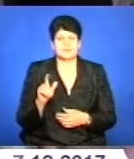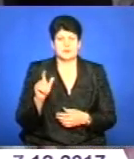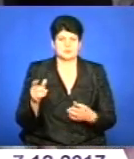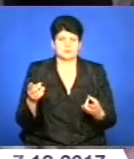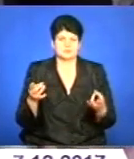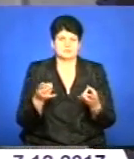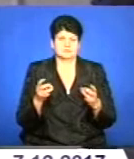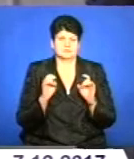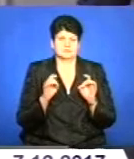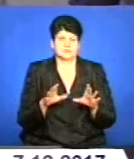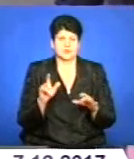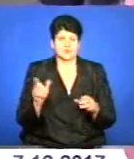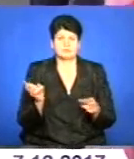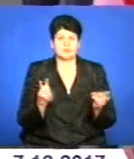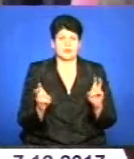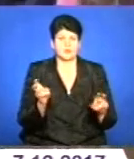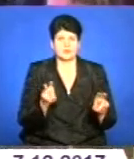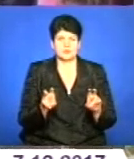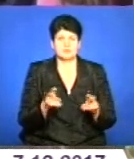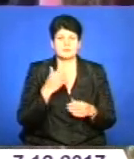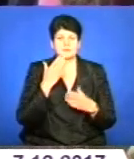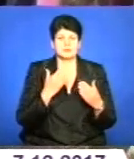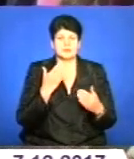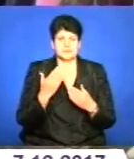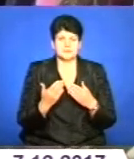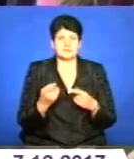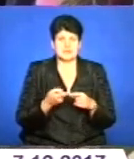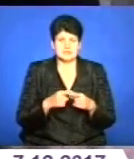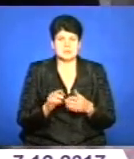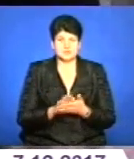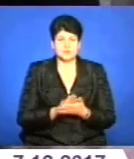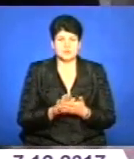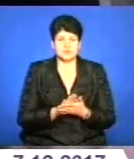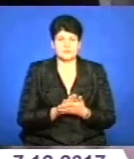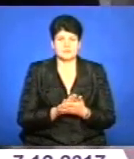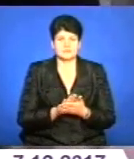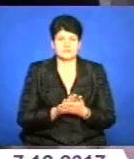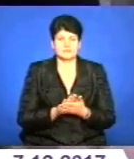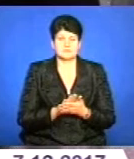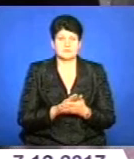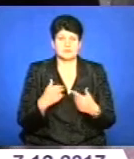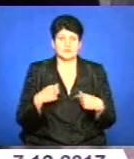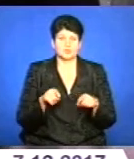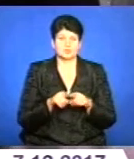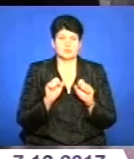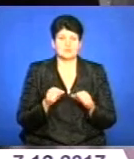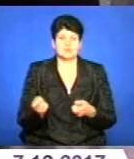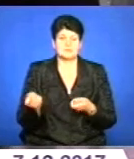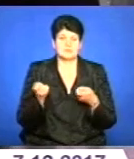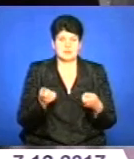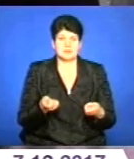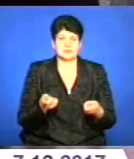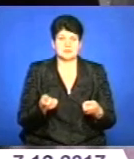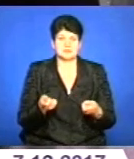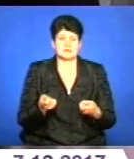нужним віддати. Люди заходять і спрашують, це безкоштовно, і кажуть, ну ми теж можемо принести.